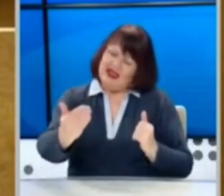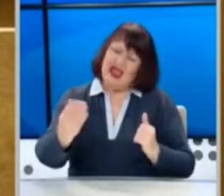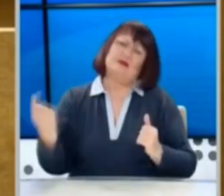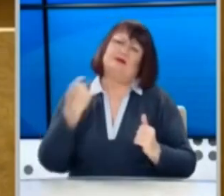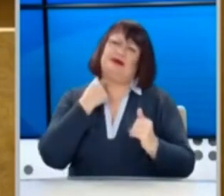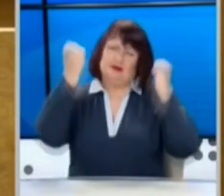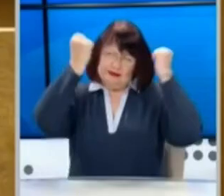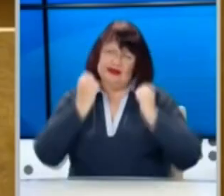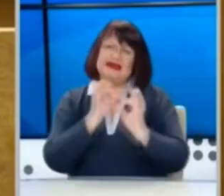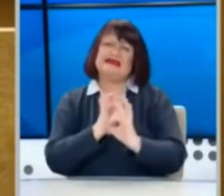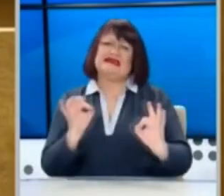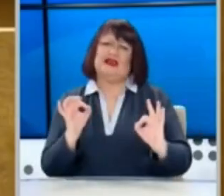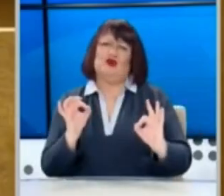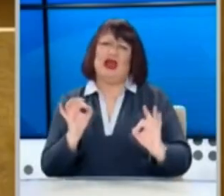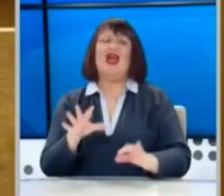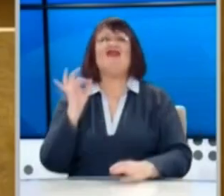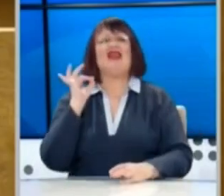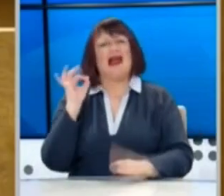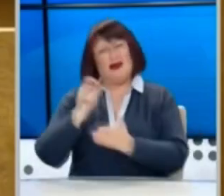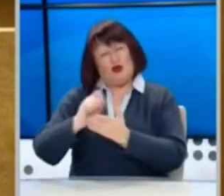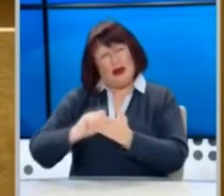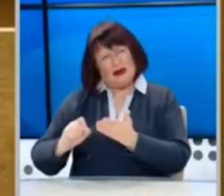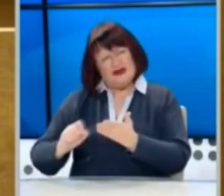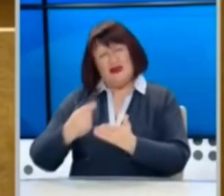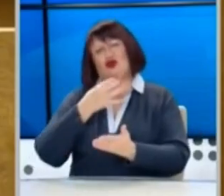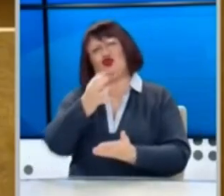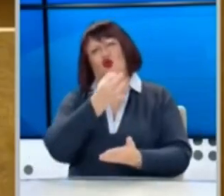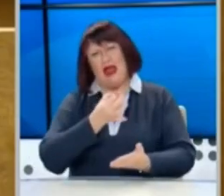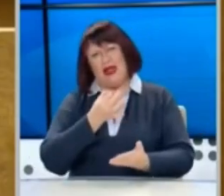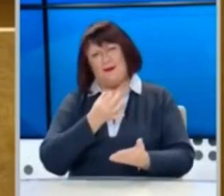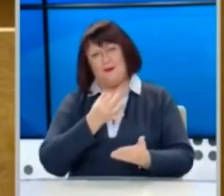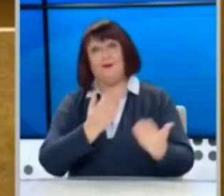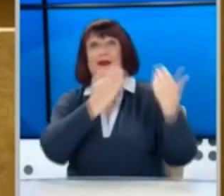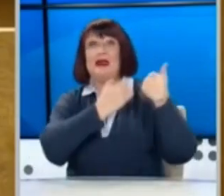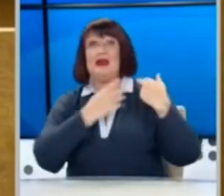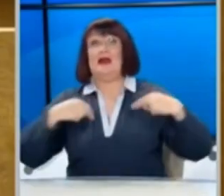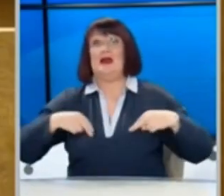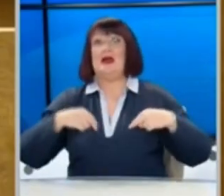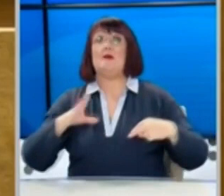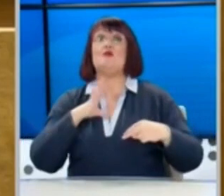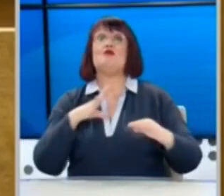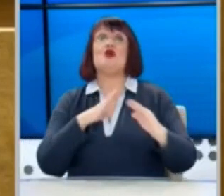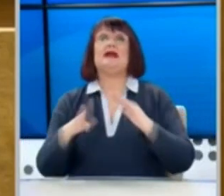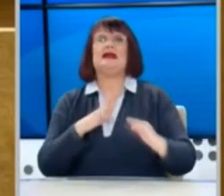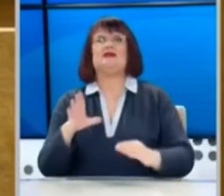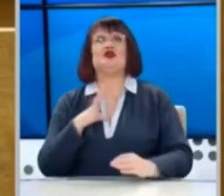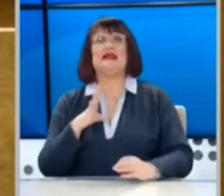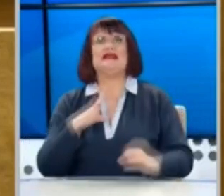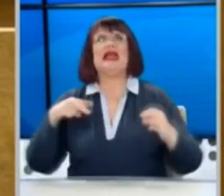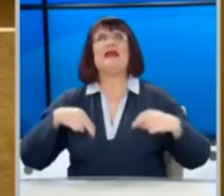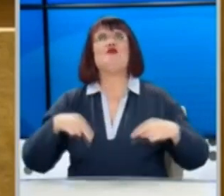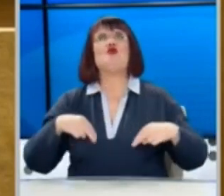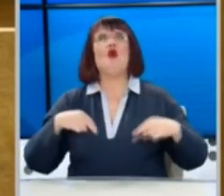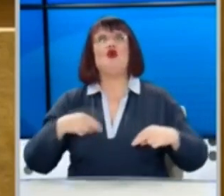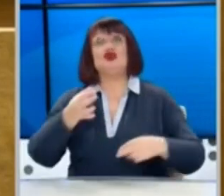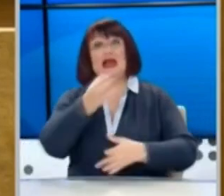μια φράση του Μπέντζαμιν Φράγκλιν. Ο δε αρμόδιος υπουργός πολιτικής προστασίας σε όλες τις